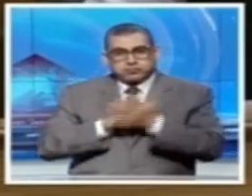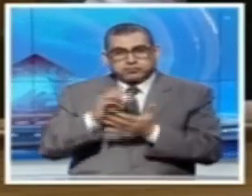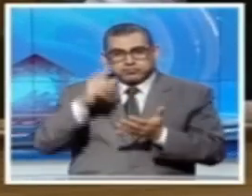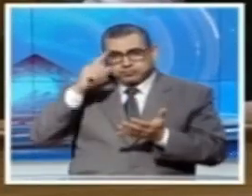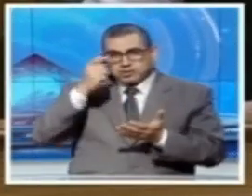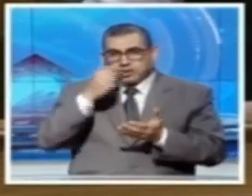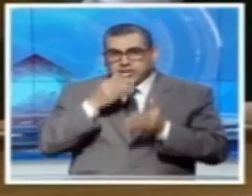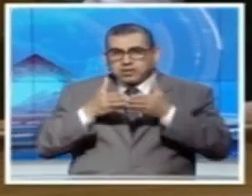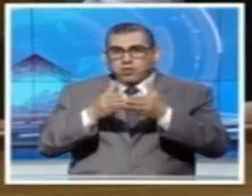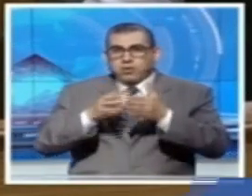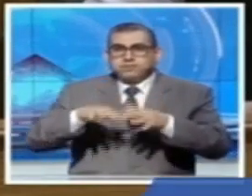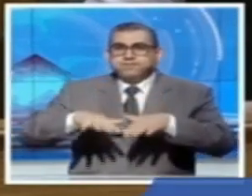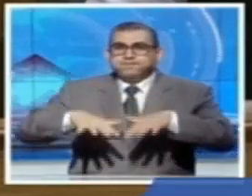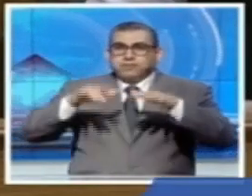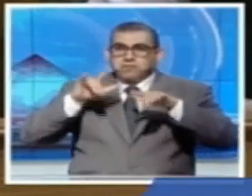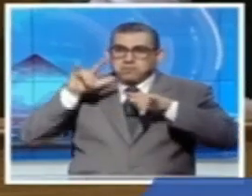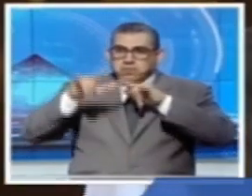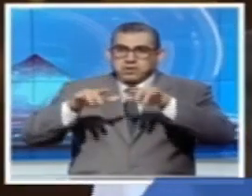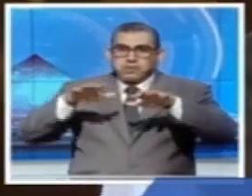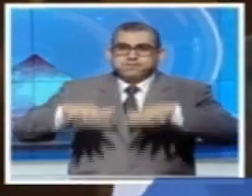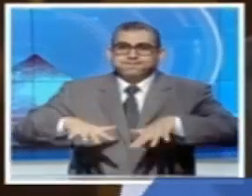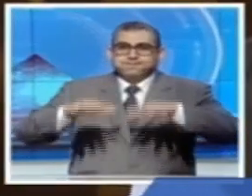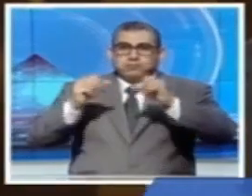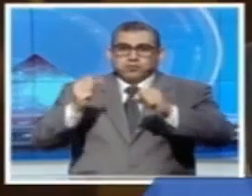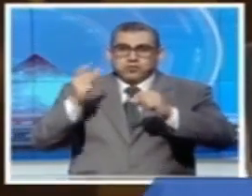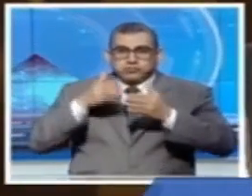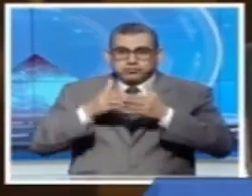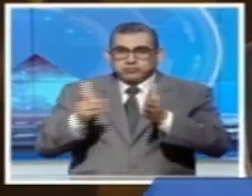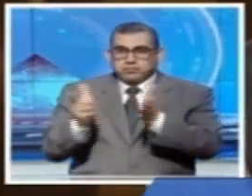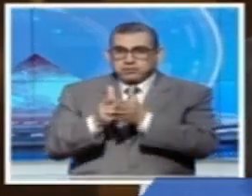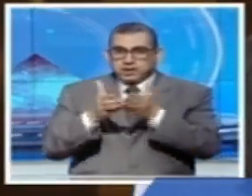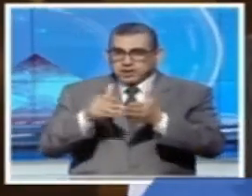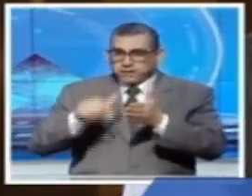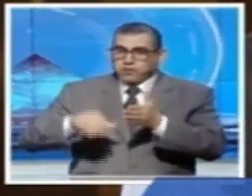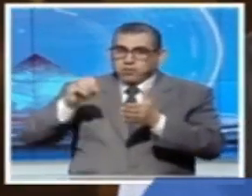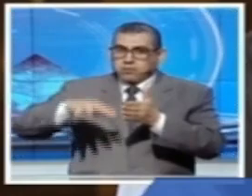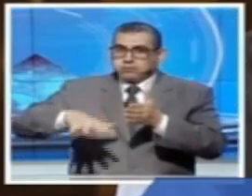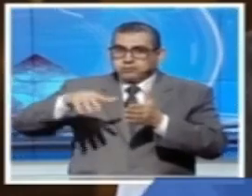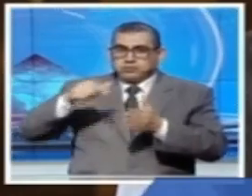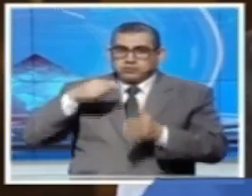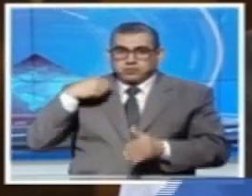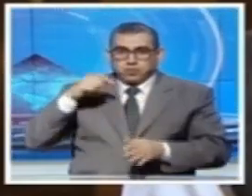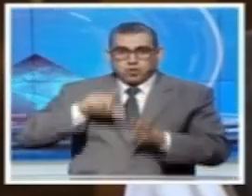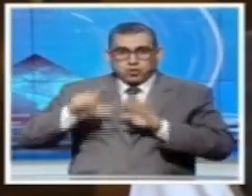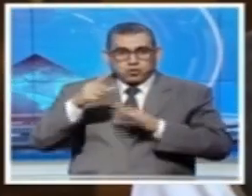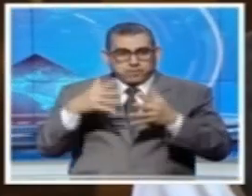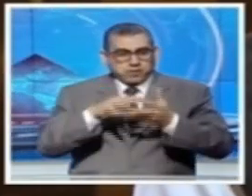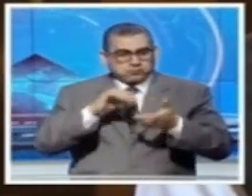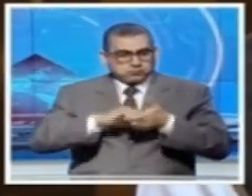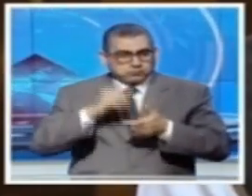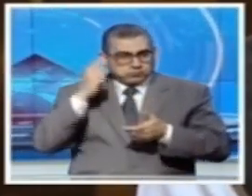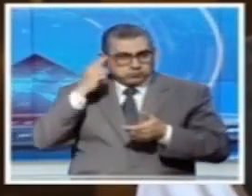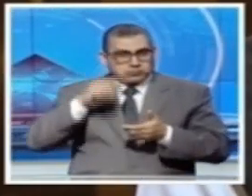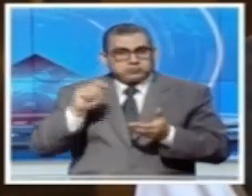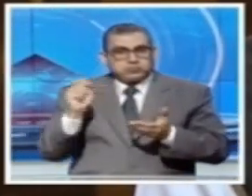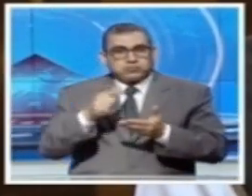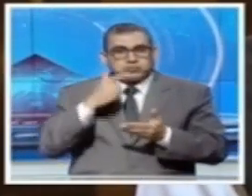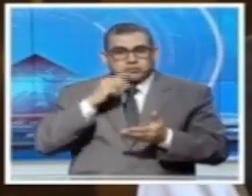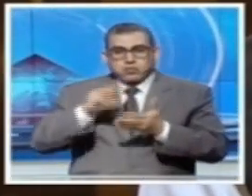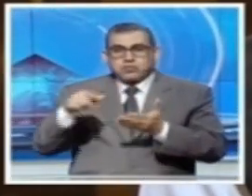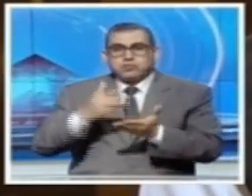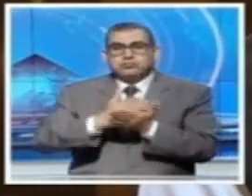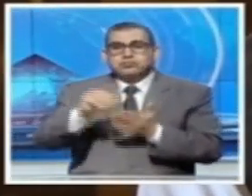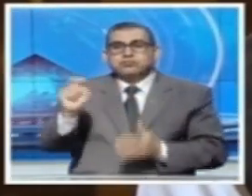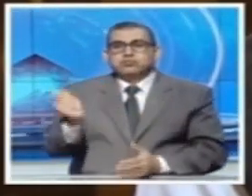في المطارات وفي المواني، هو ومعالي سيادة رئيس الوزراء كانوا فكلنا عن الحاجات ديت من